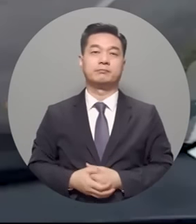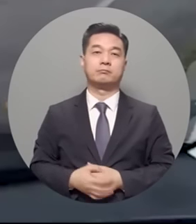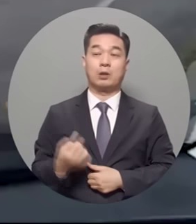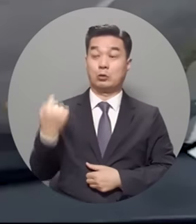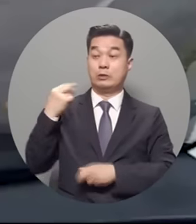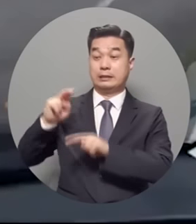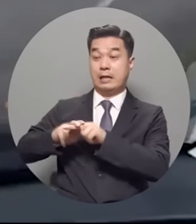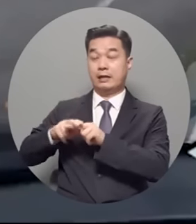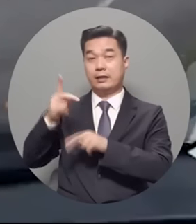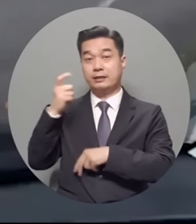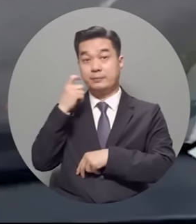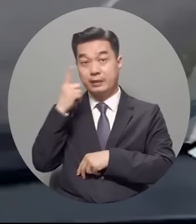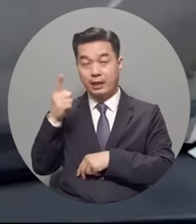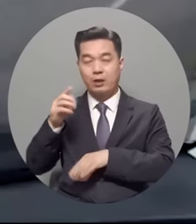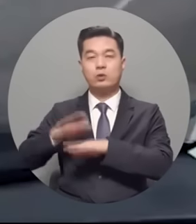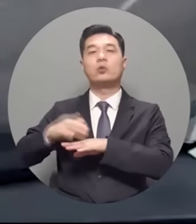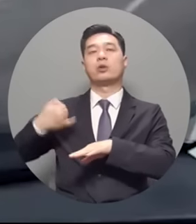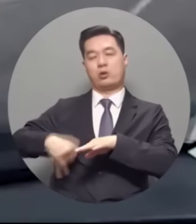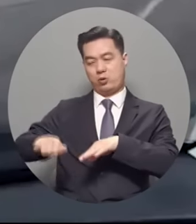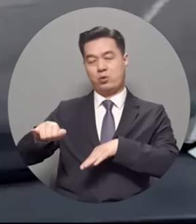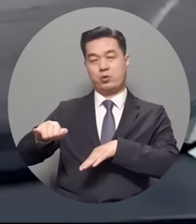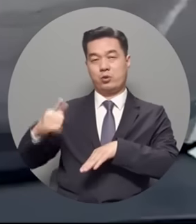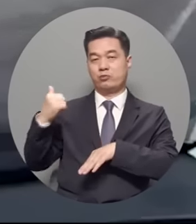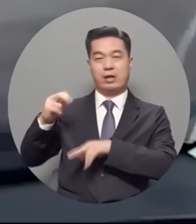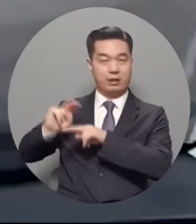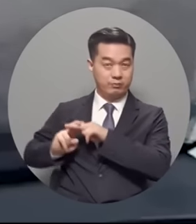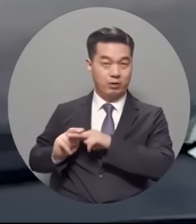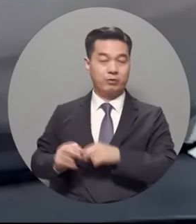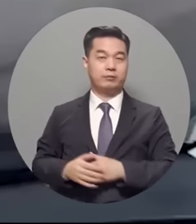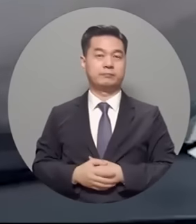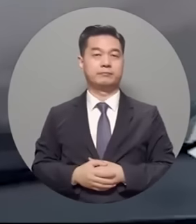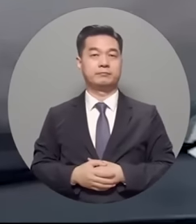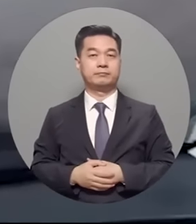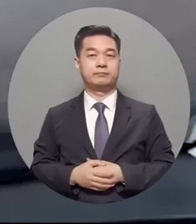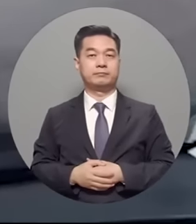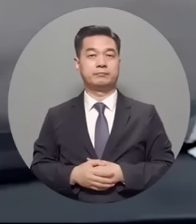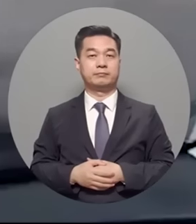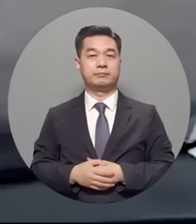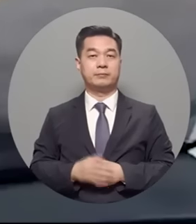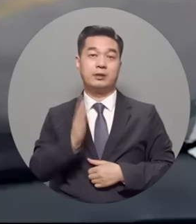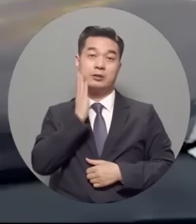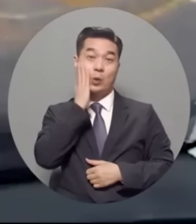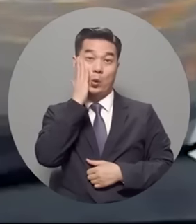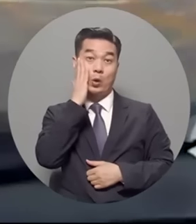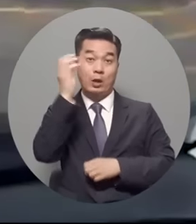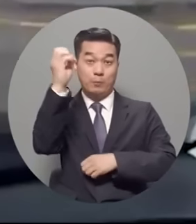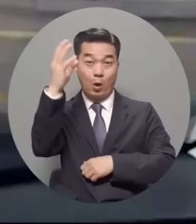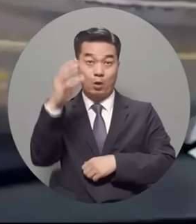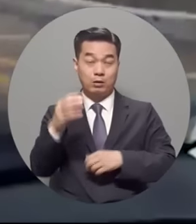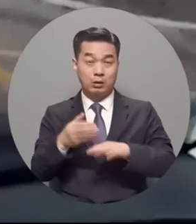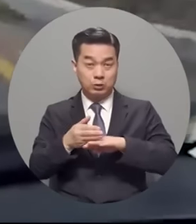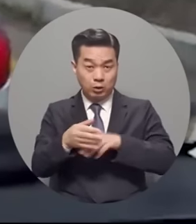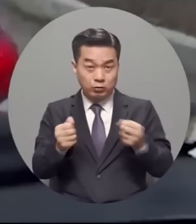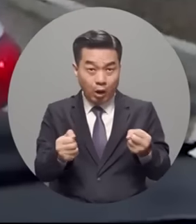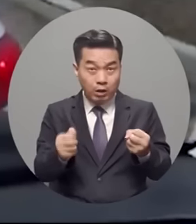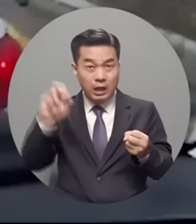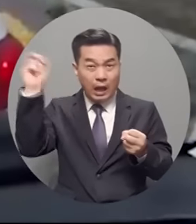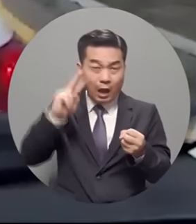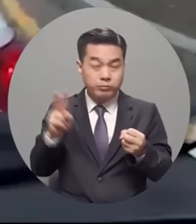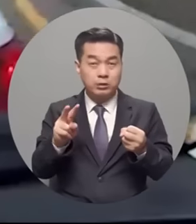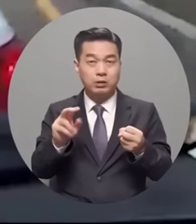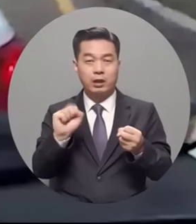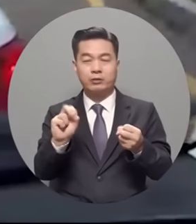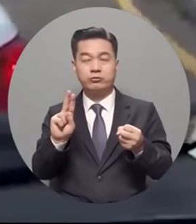뒷자리에는 11개월 된 손녀가 타고 있었습니다. 파란불로 신호가 바뀌고 서서히 출발하려는 순간 갑자기